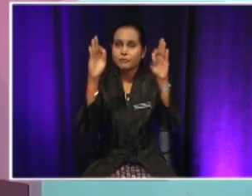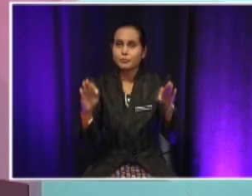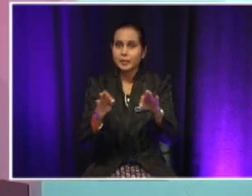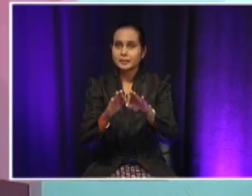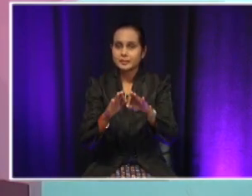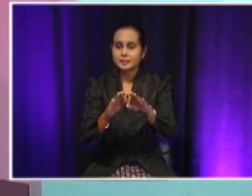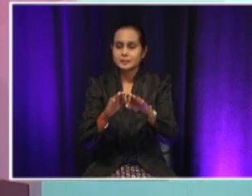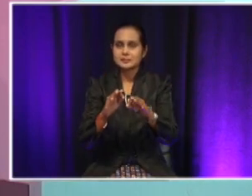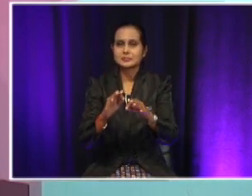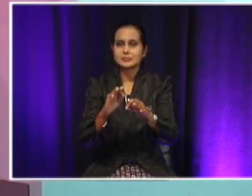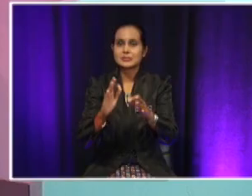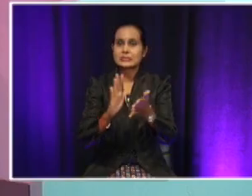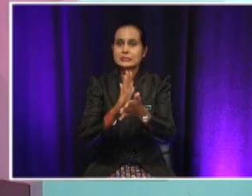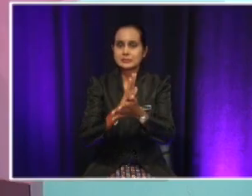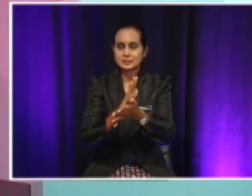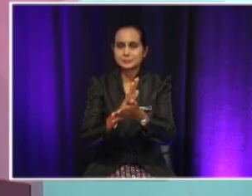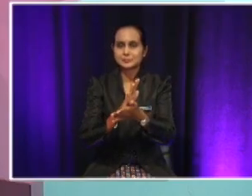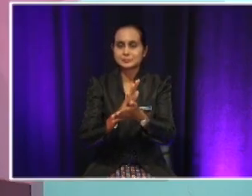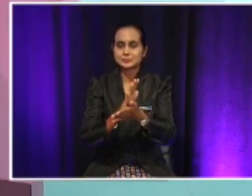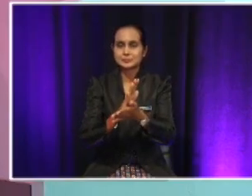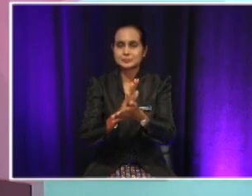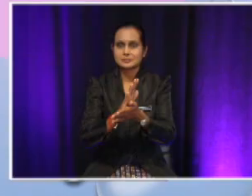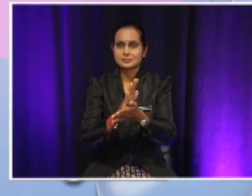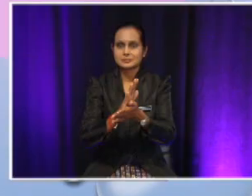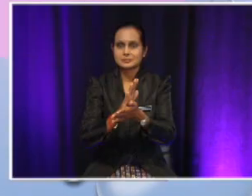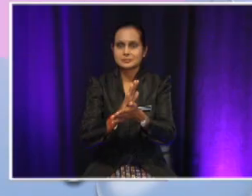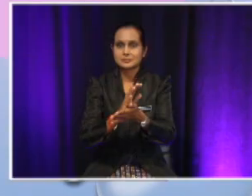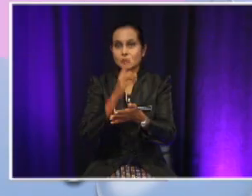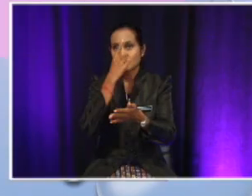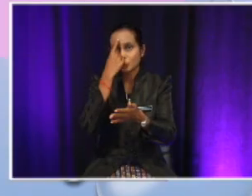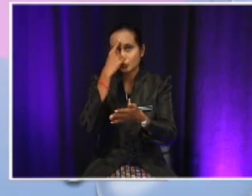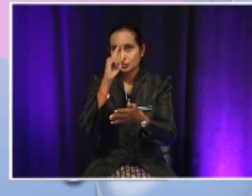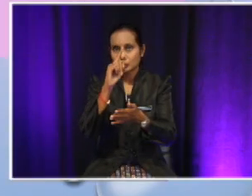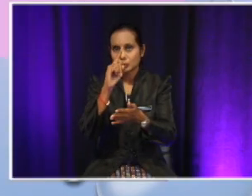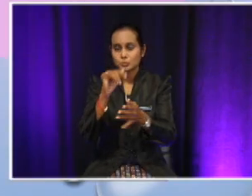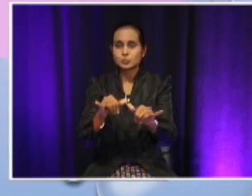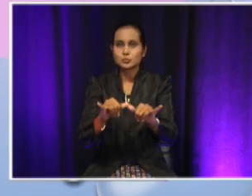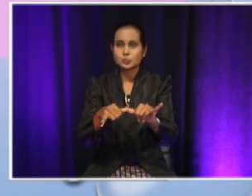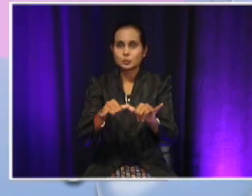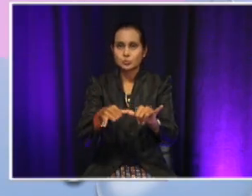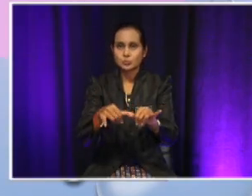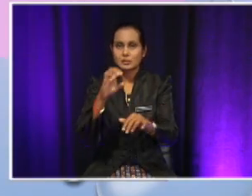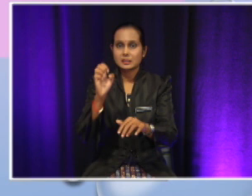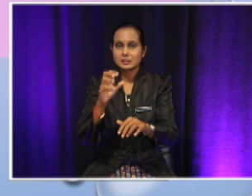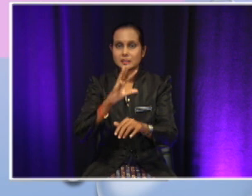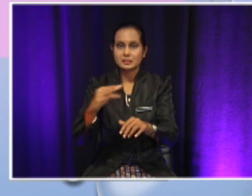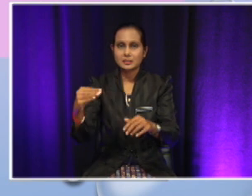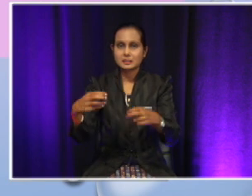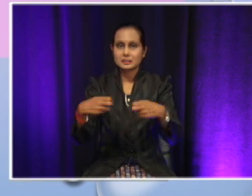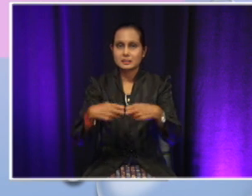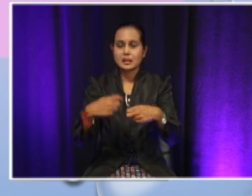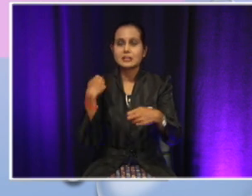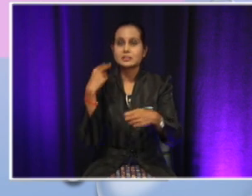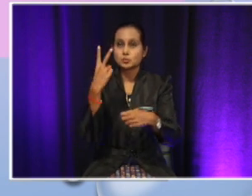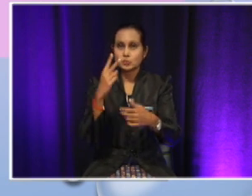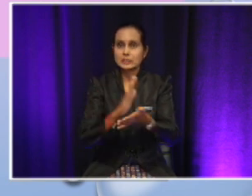tengok format kertas sedikit. Yang mana untuk subjek pengajian kejuruteraan elektrik dan elektronik ni Fizi, dia ada dua kertas